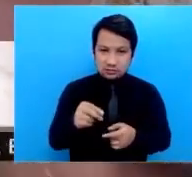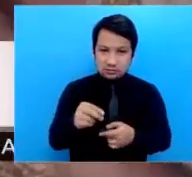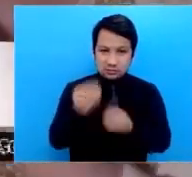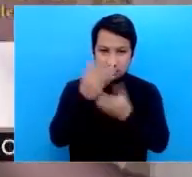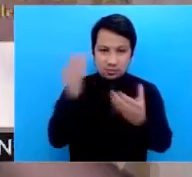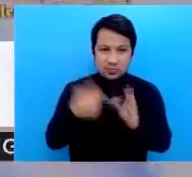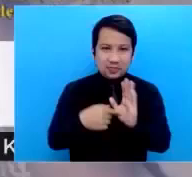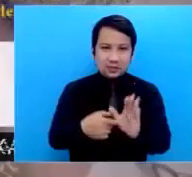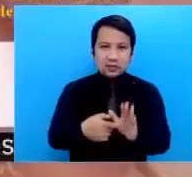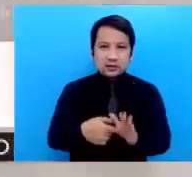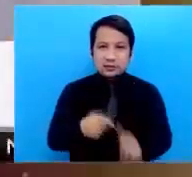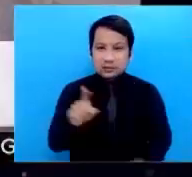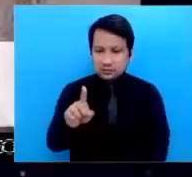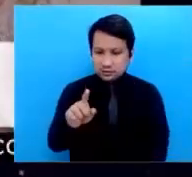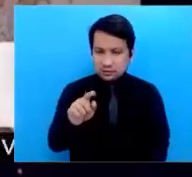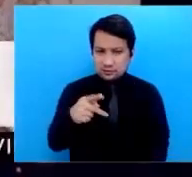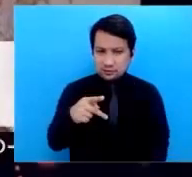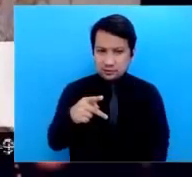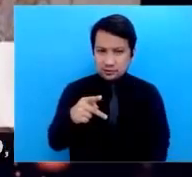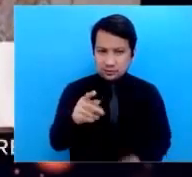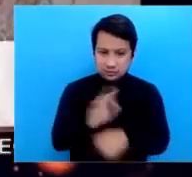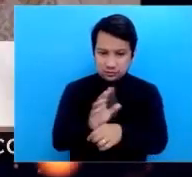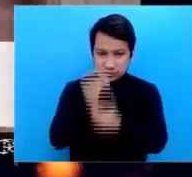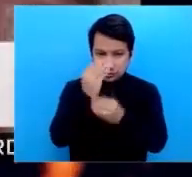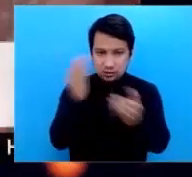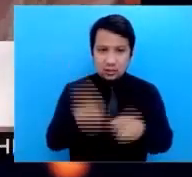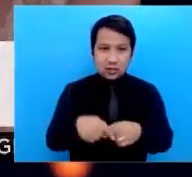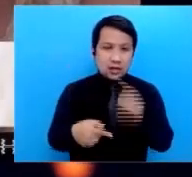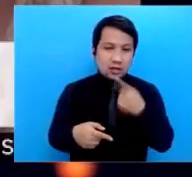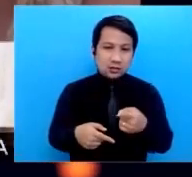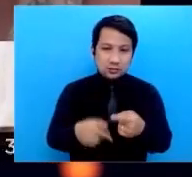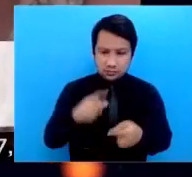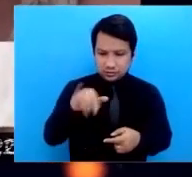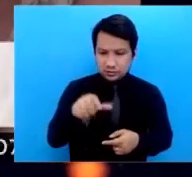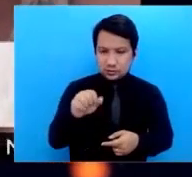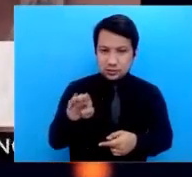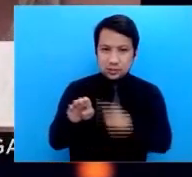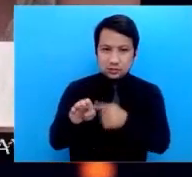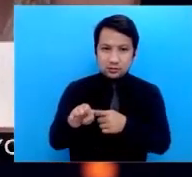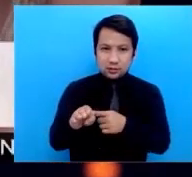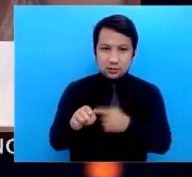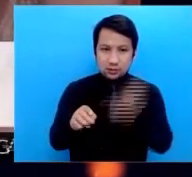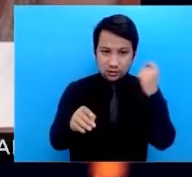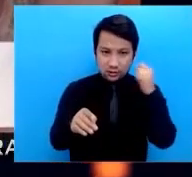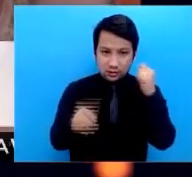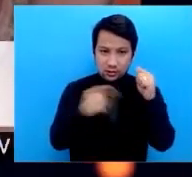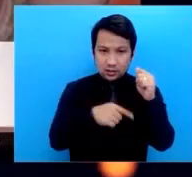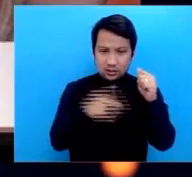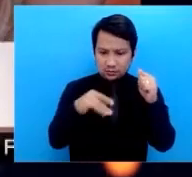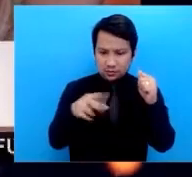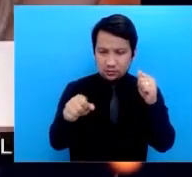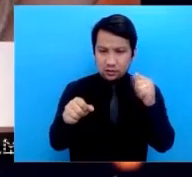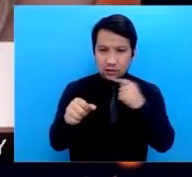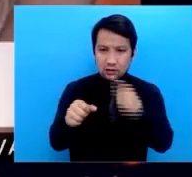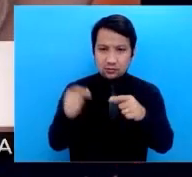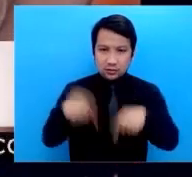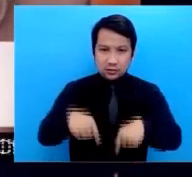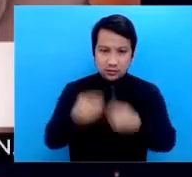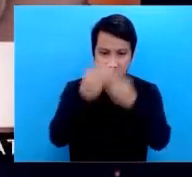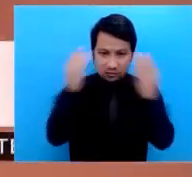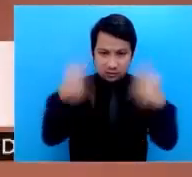sa pelikula. Itong si Jam, ang tiyahing si Peppa, na may power sa weather ang